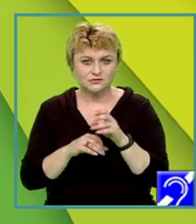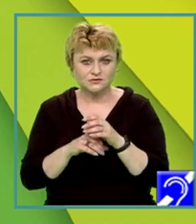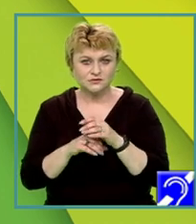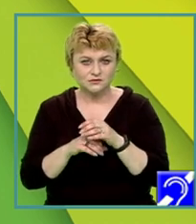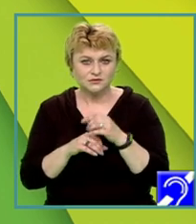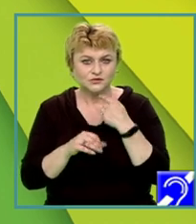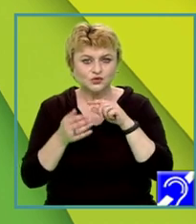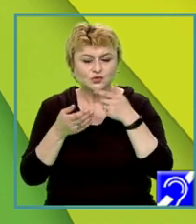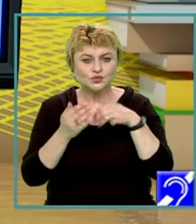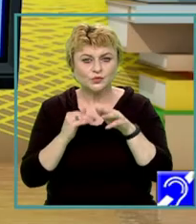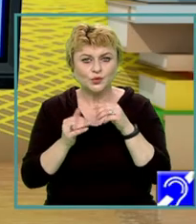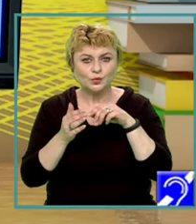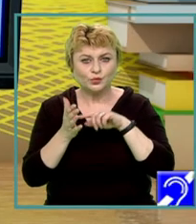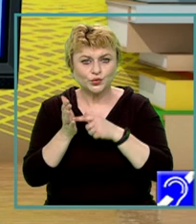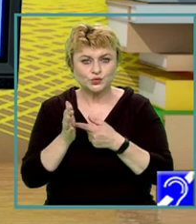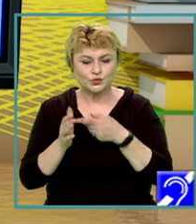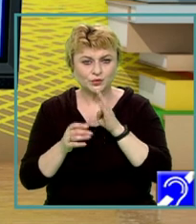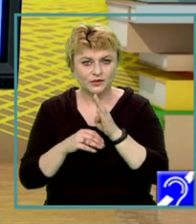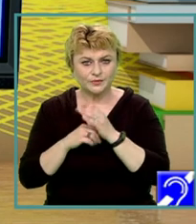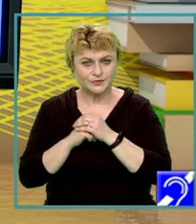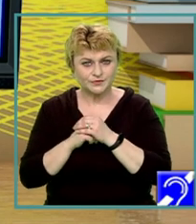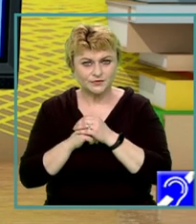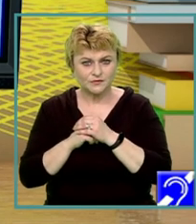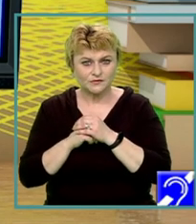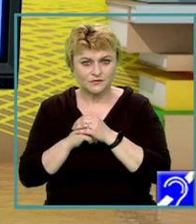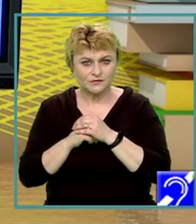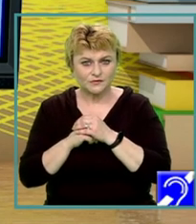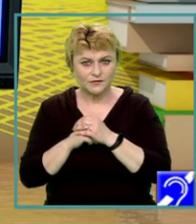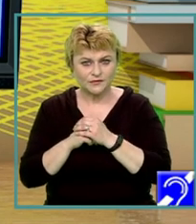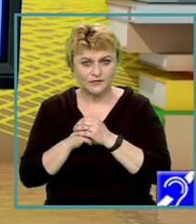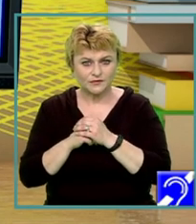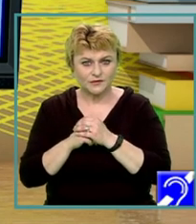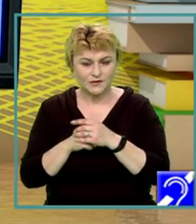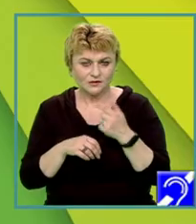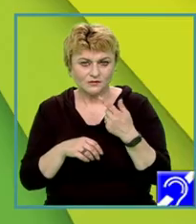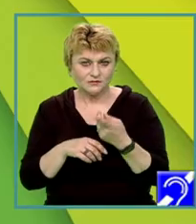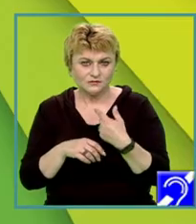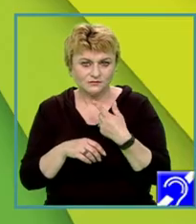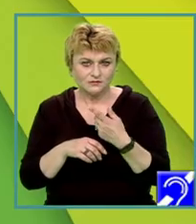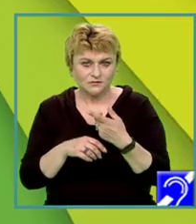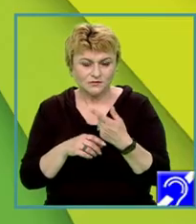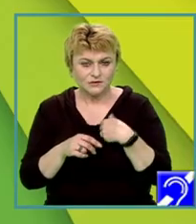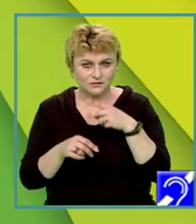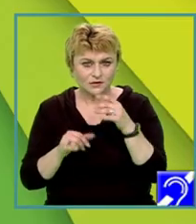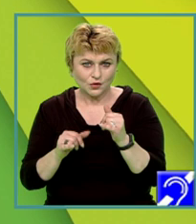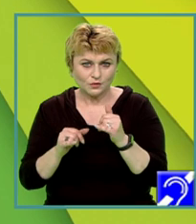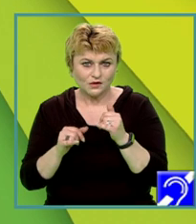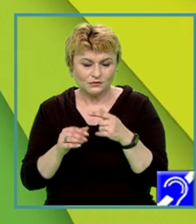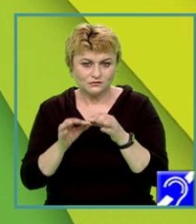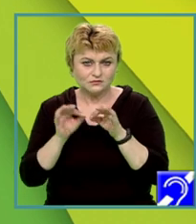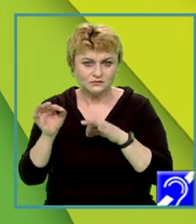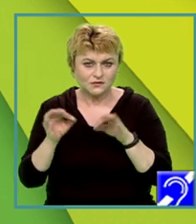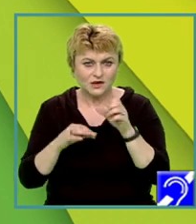subpunctul d În figura alăturată semidreptele o m și o n sunt bisectoarele unghiurilor adiacente